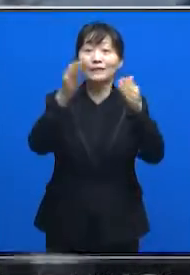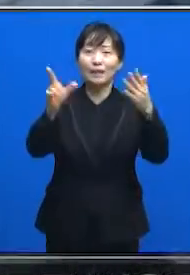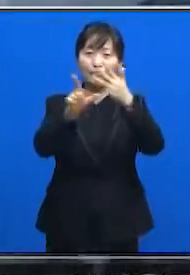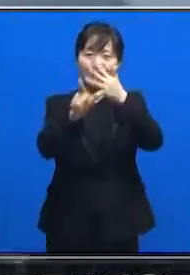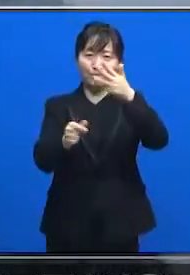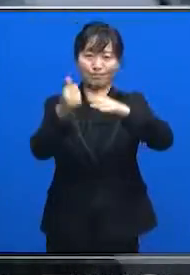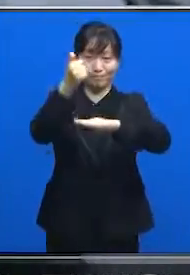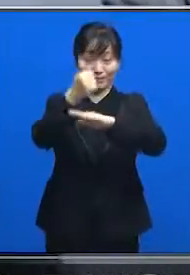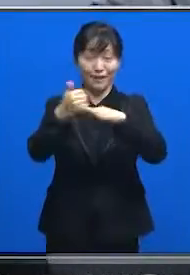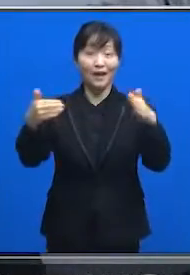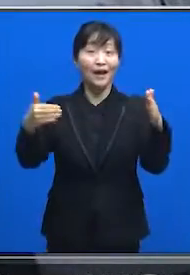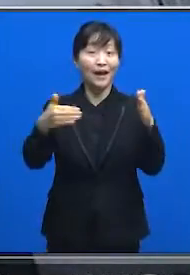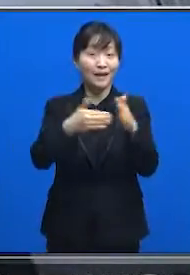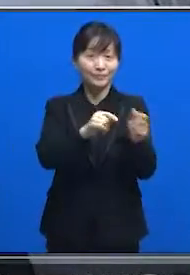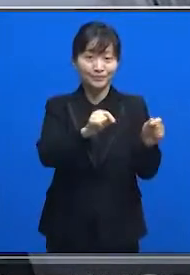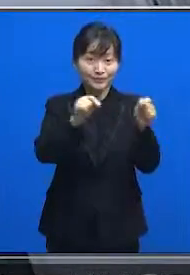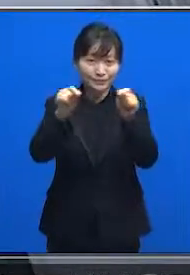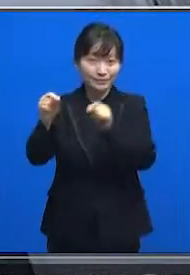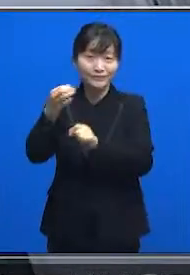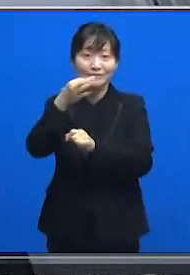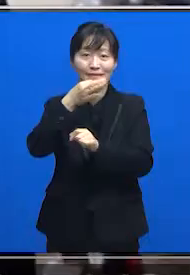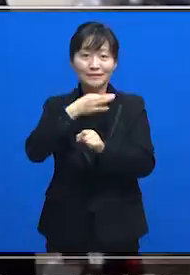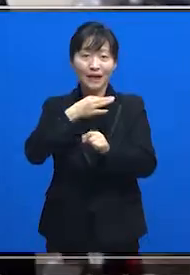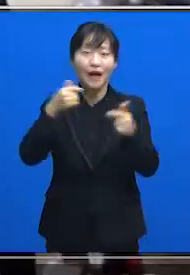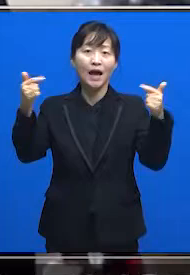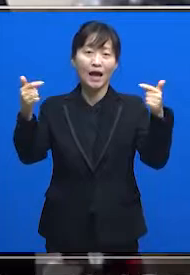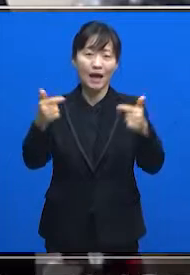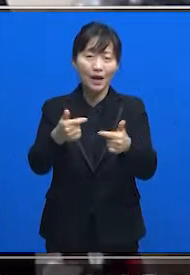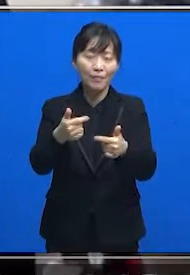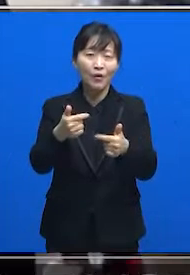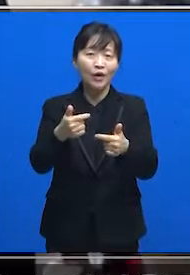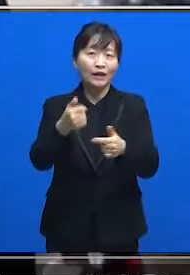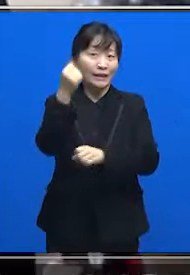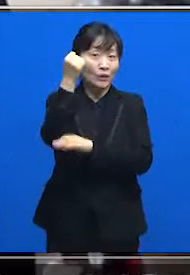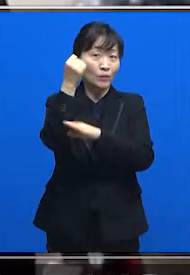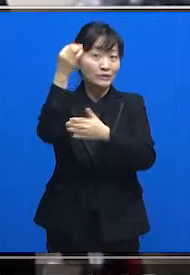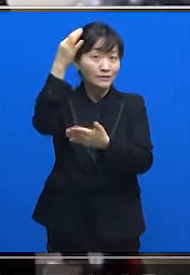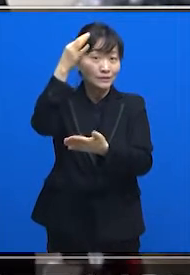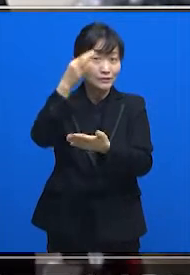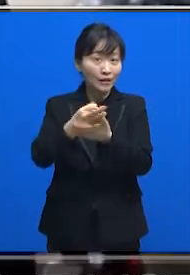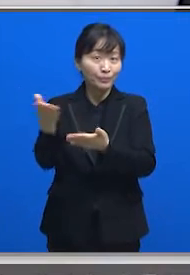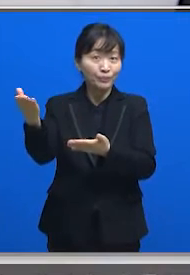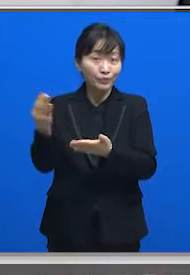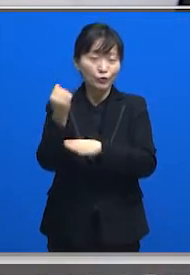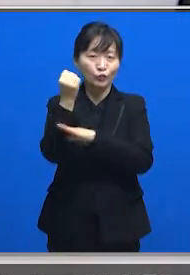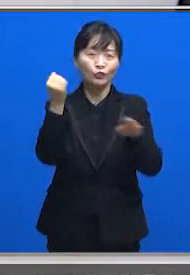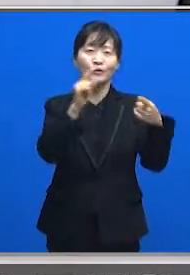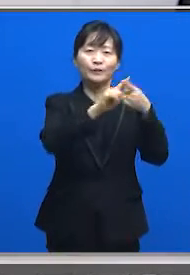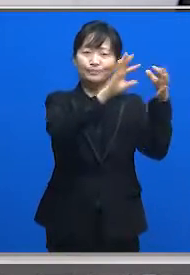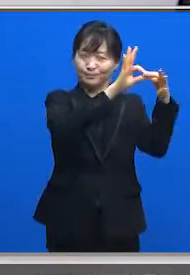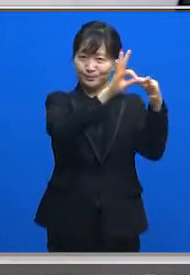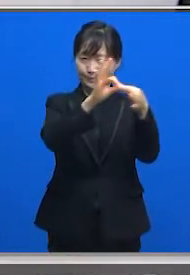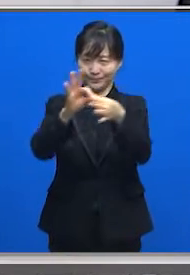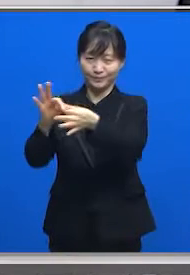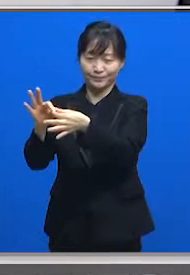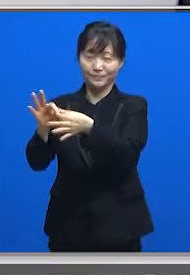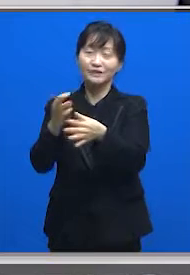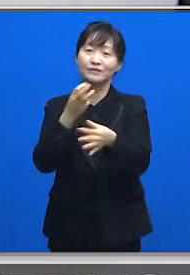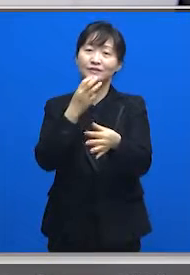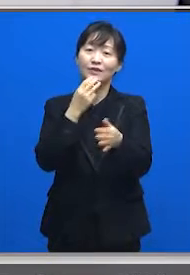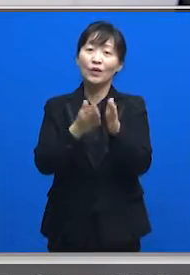8월말까지 로 이해하고 연차 의자를 감면 했으며 기존 저렴한 임대료 수준이 유지될 수 있도록